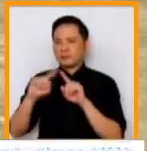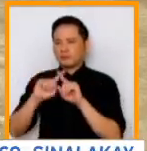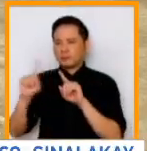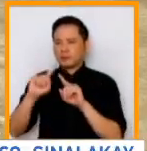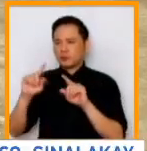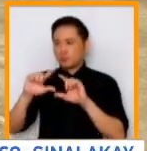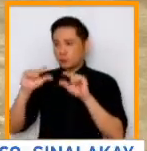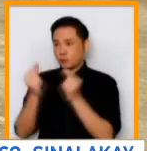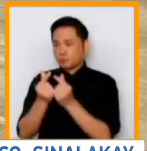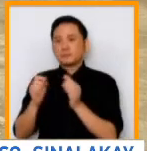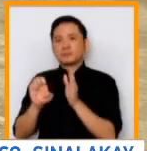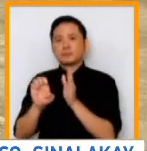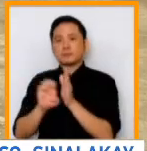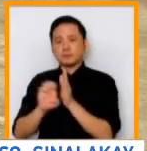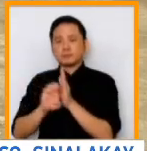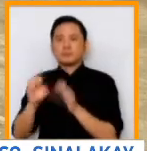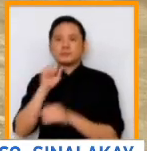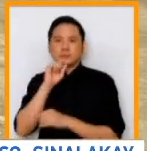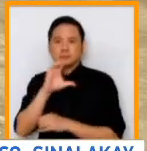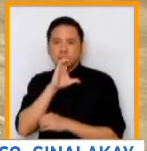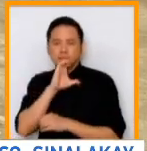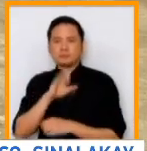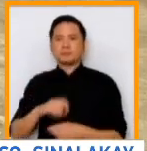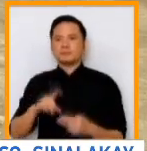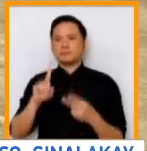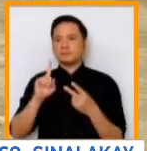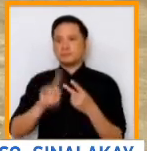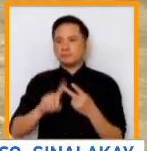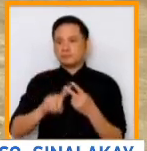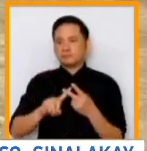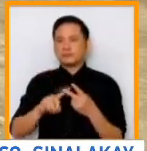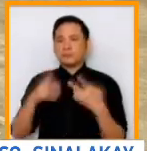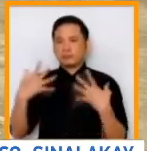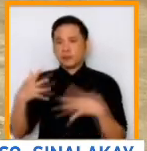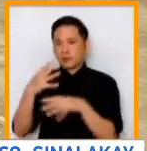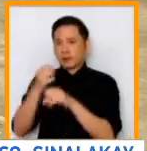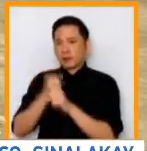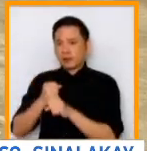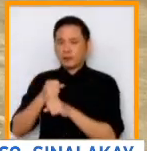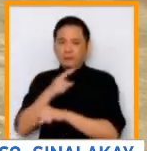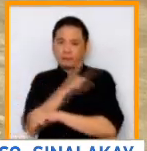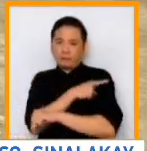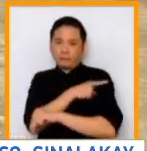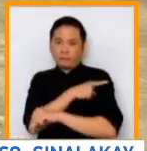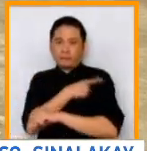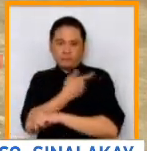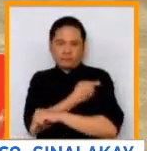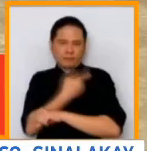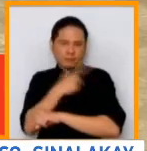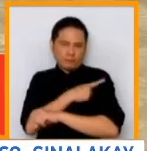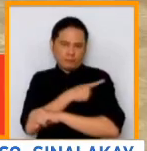citizens, pati yung ilang mga nakatanggap ng first dose tapos sa kumbaga past their deadline